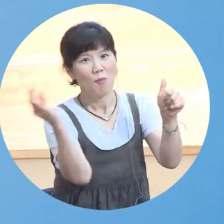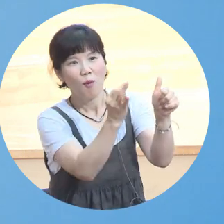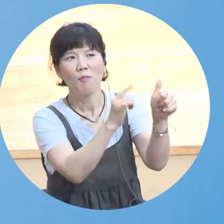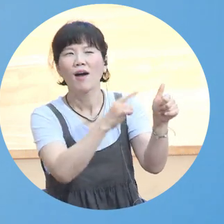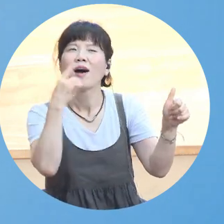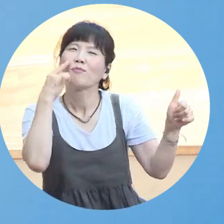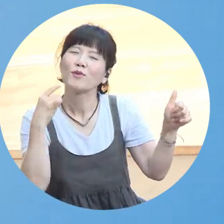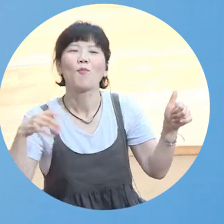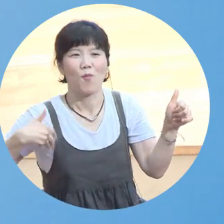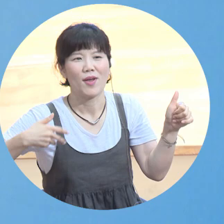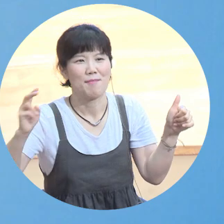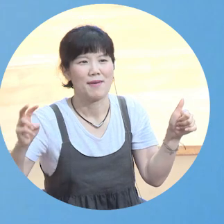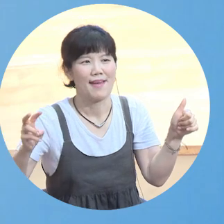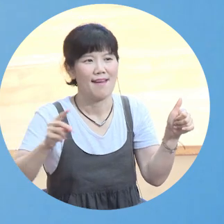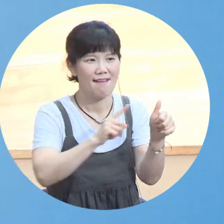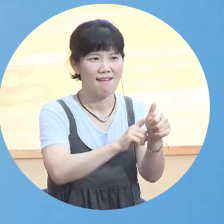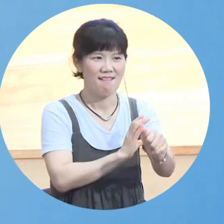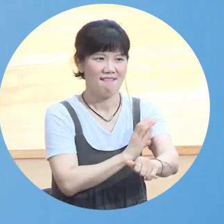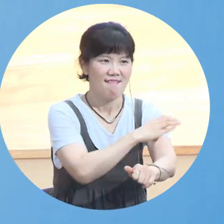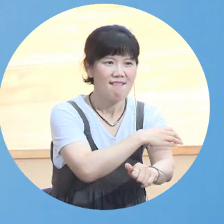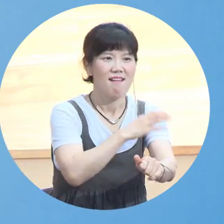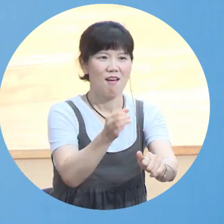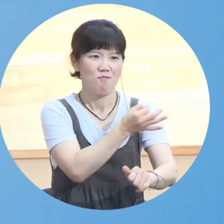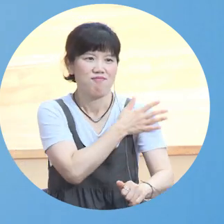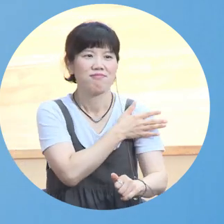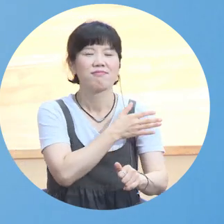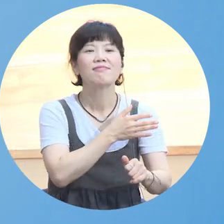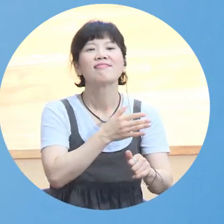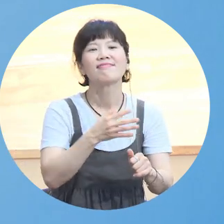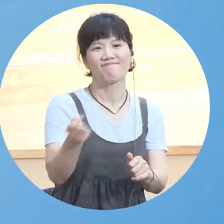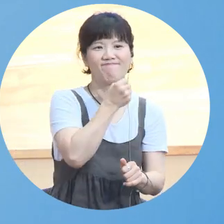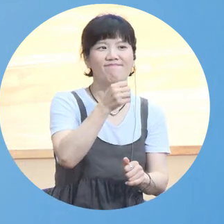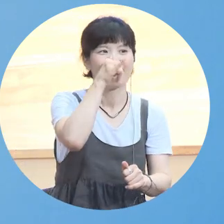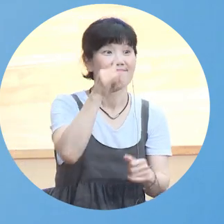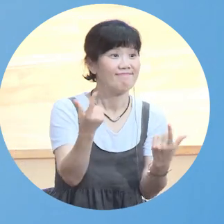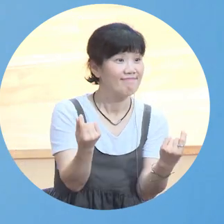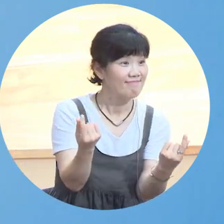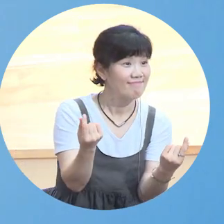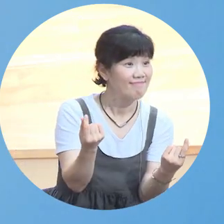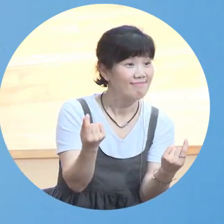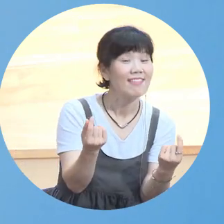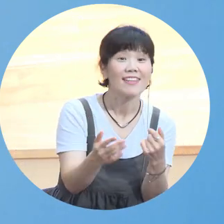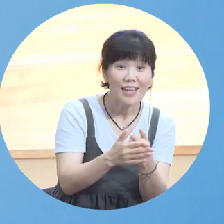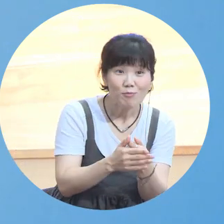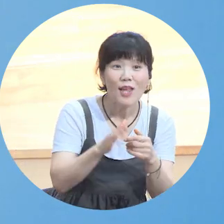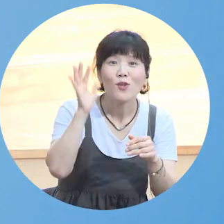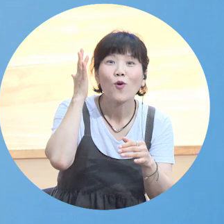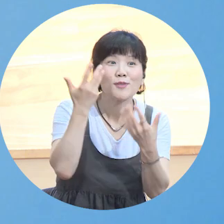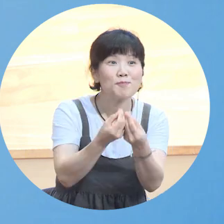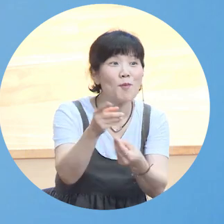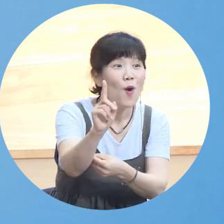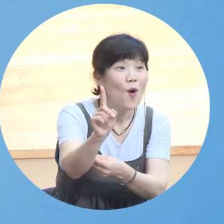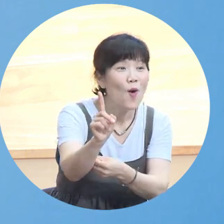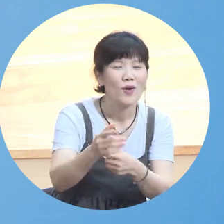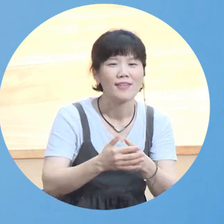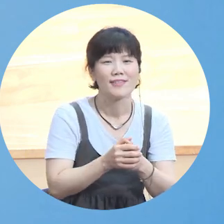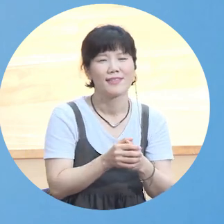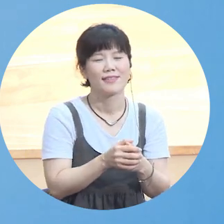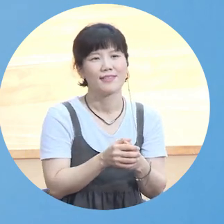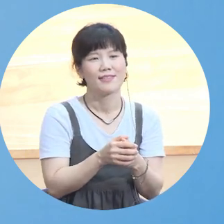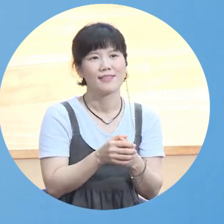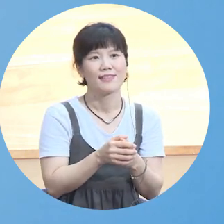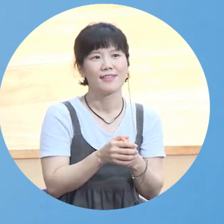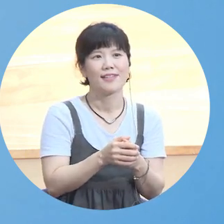막강 권력 불을 누렸을 거에요 그쵸 그리고 요즘 말로 말하면 처벌이 뭐 동해안 막